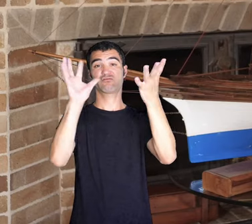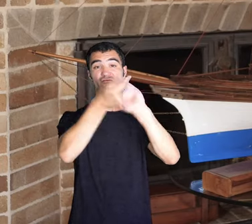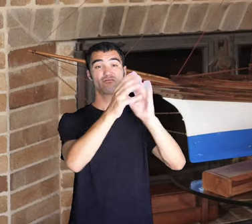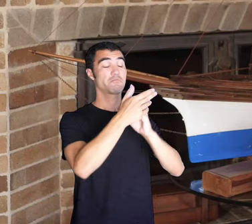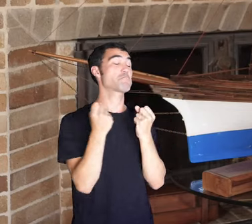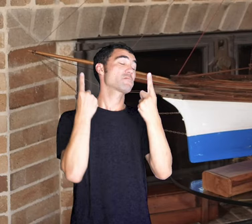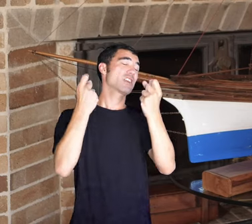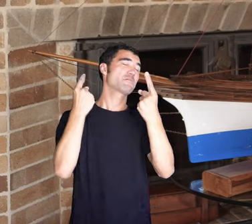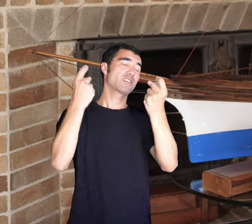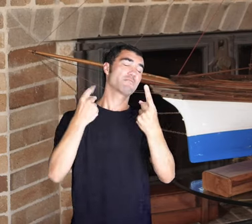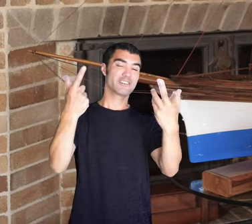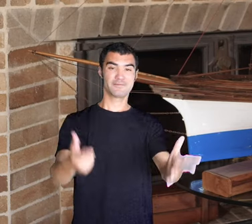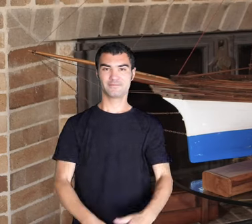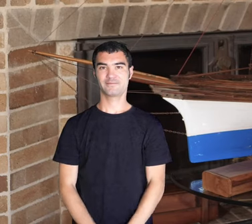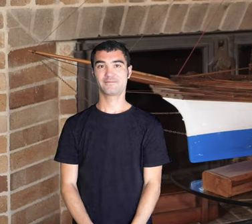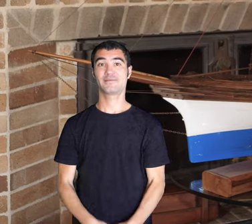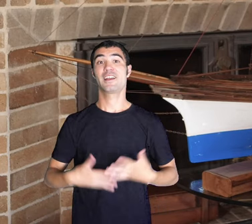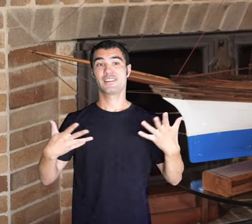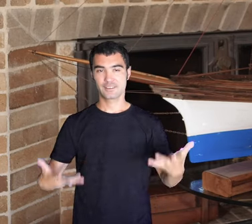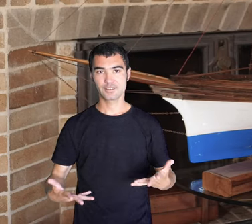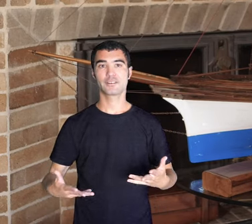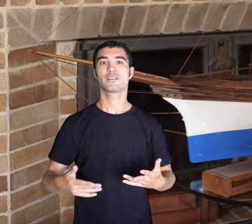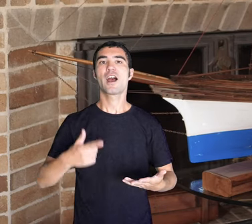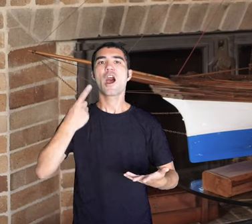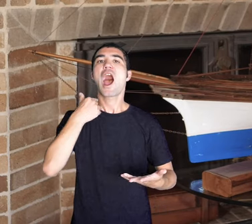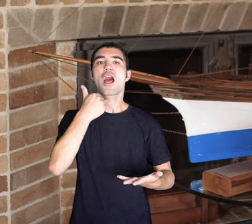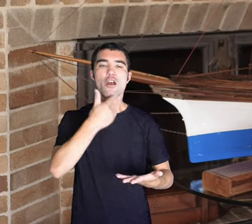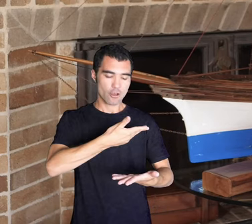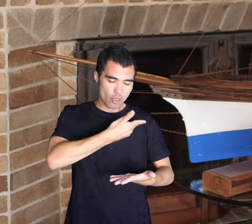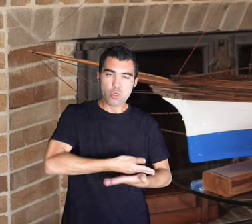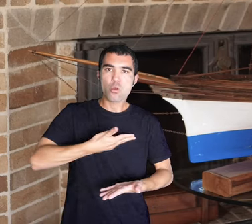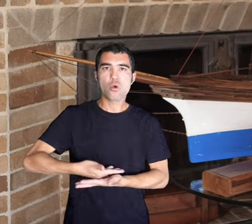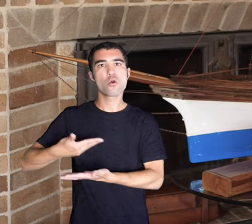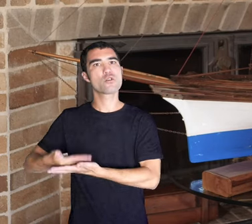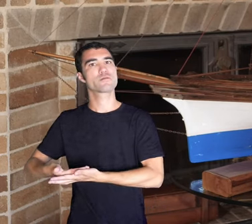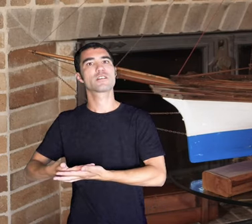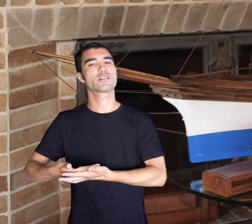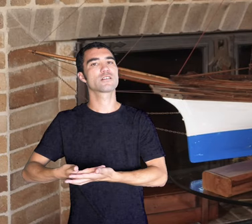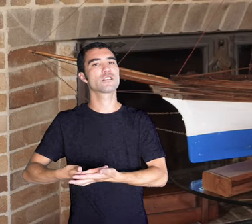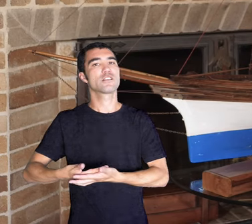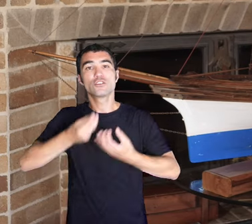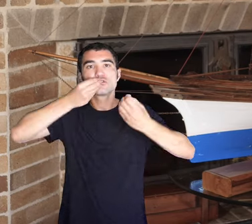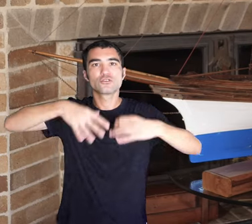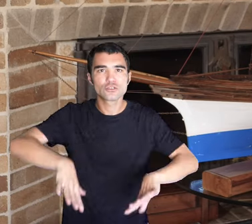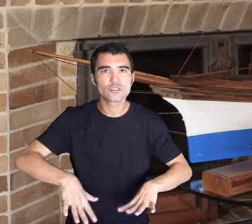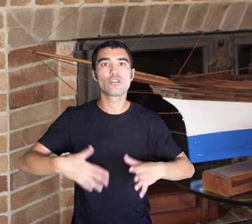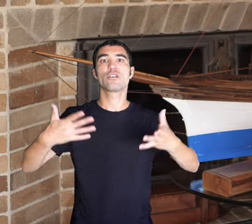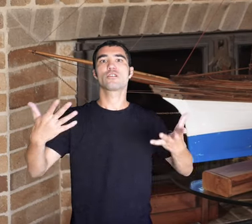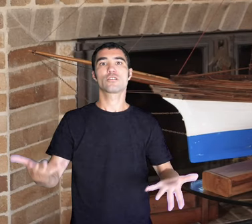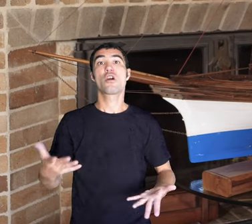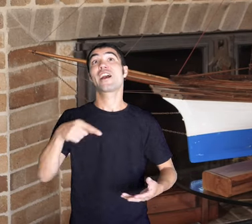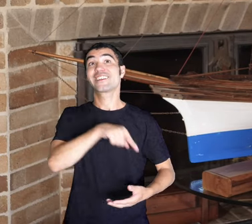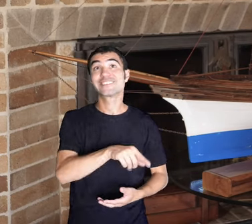a mils, ja siguin documents. Crec que tant això com pintura,